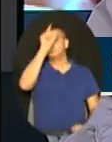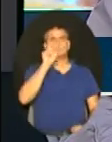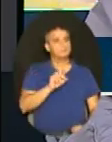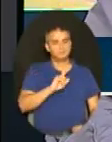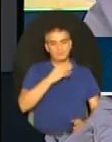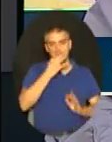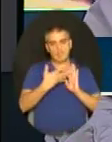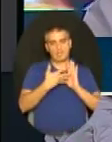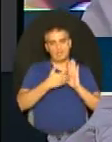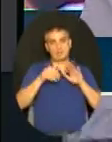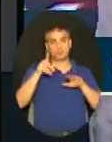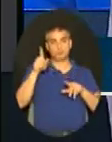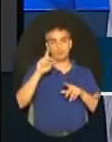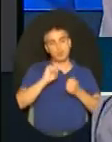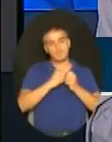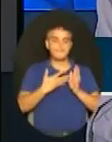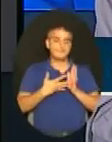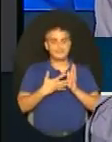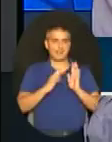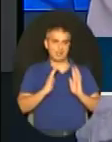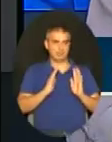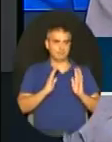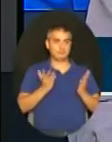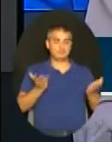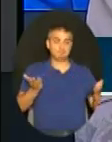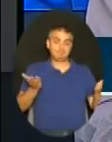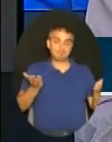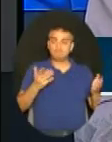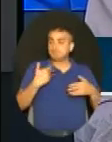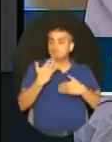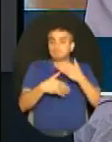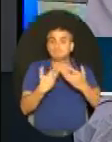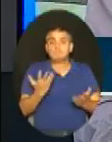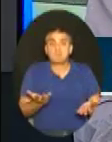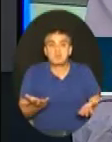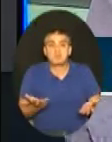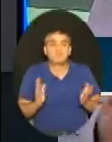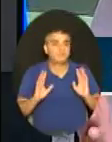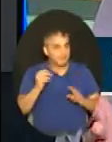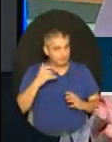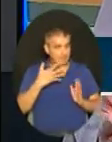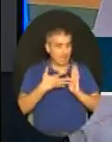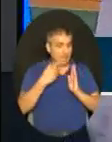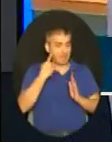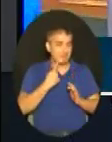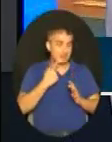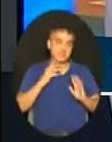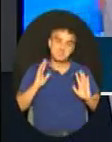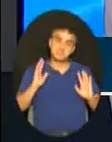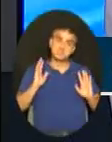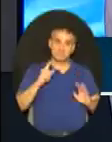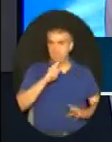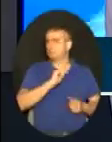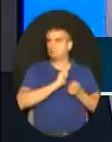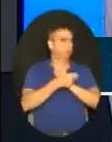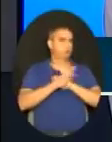זה חקירת ראש הממשלה, או הבדיקה, בוא נאמר, לאן העניין הזה הולך, האם לחקירה פלילית, זה דבר שכמובן